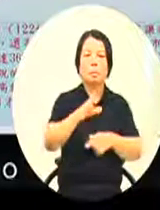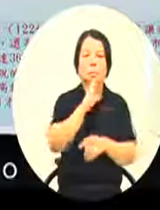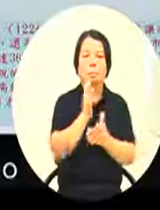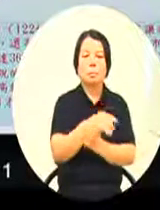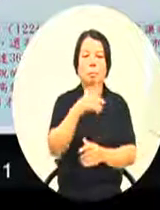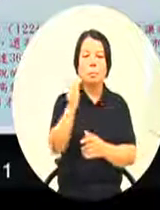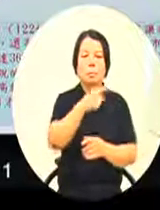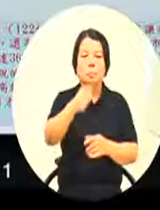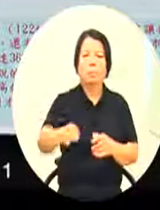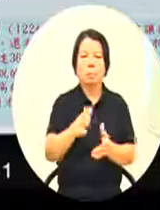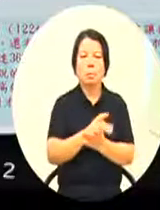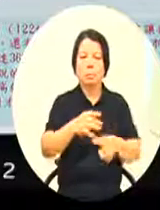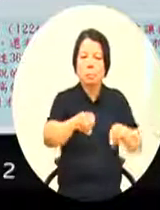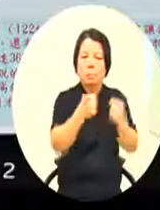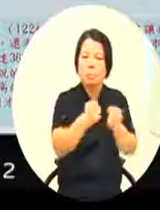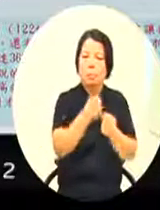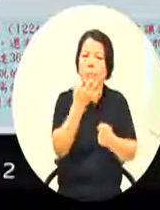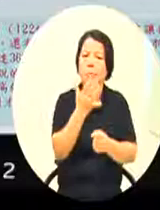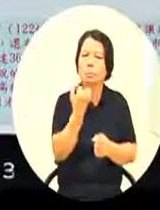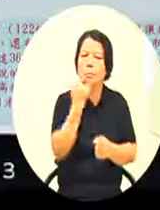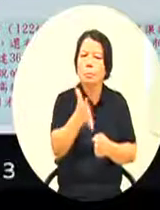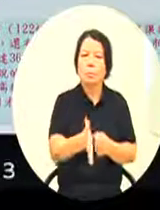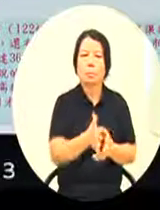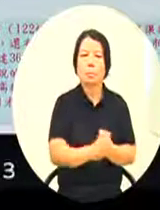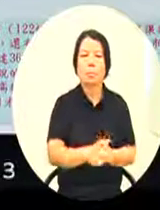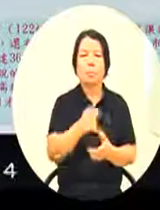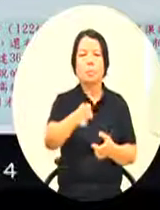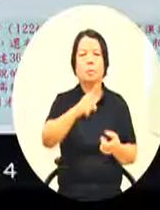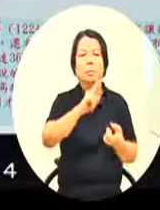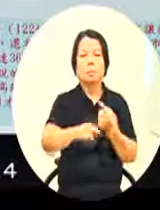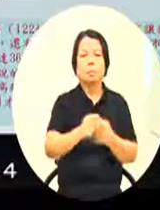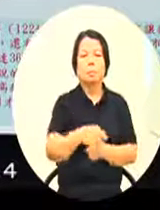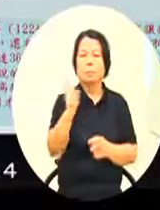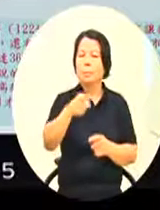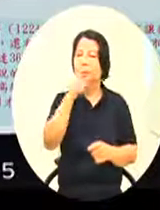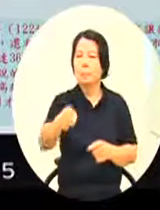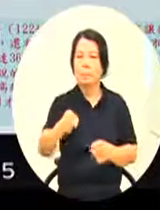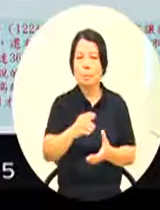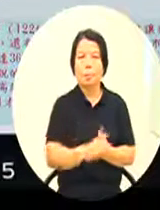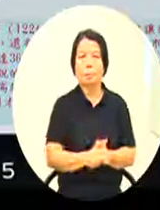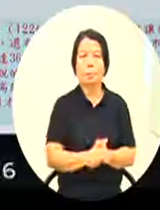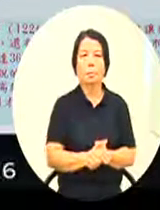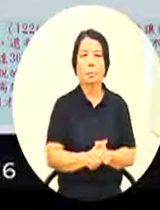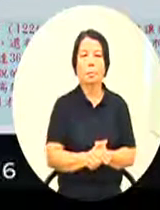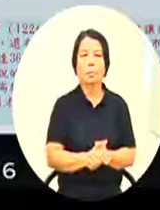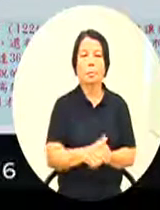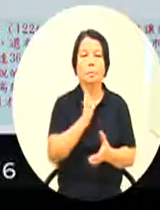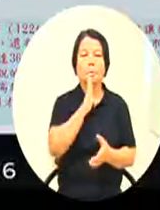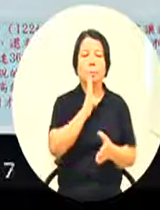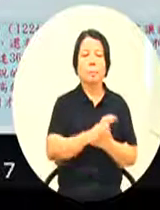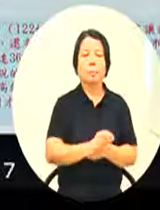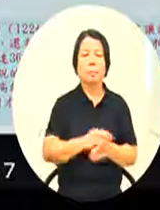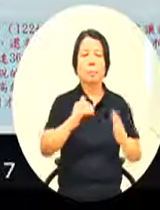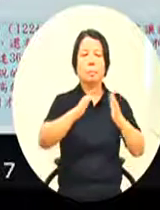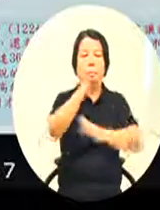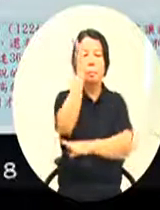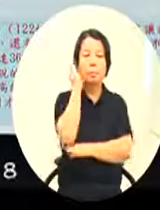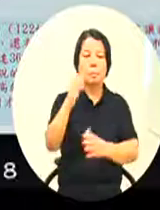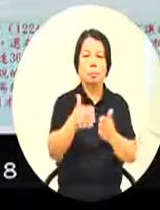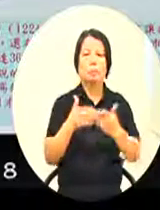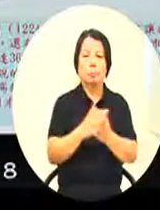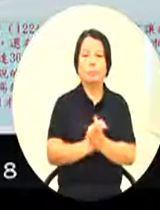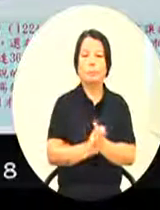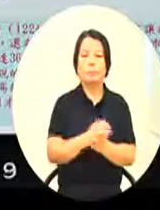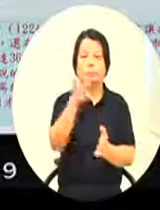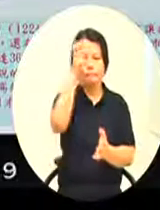我们可不可以破坏？这件事情本来就是是非题。好，再来，市府既然要强辩这是选择题，